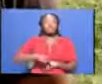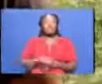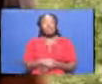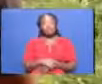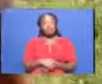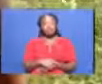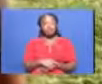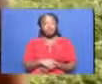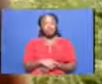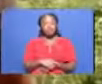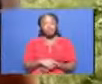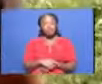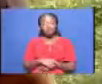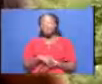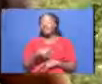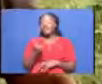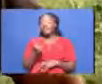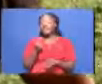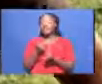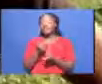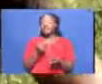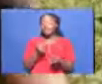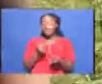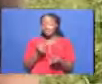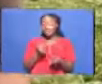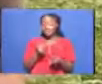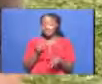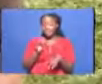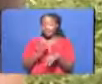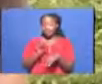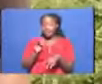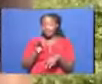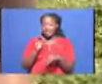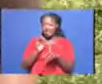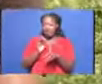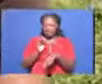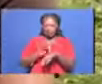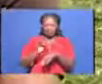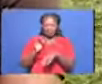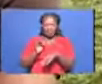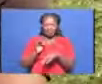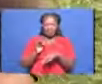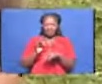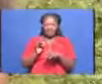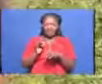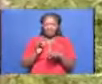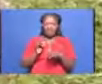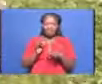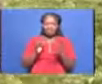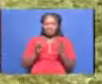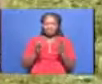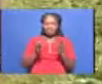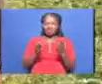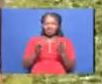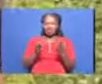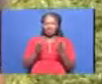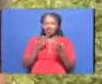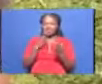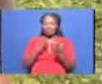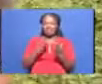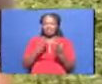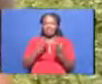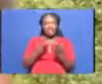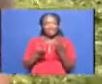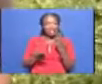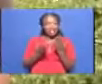Na madhara yake mengine, ukikudunga hata kama huna sukari utakuumiza, either